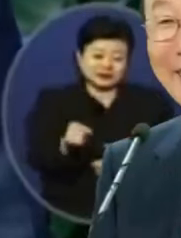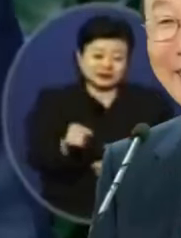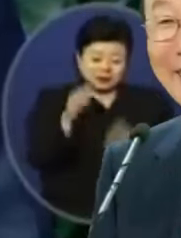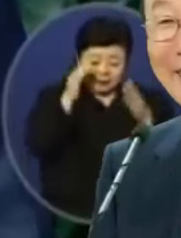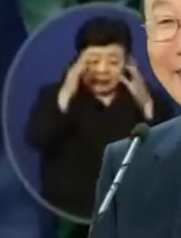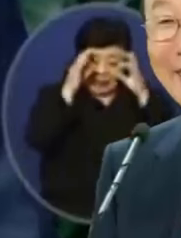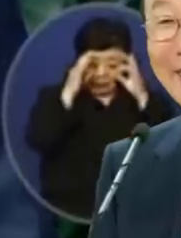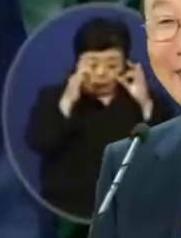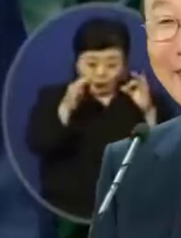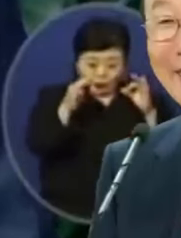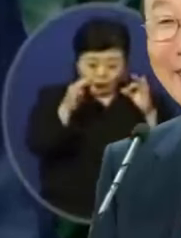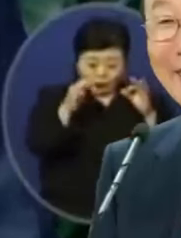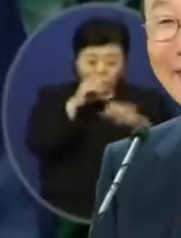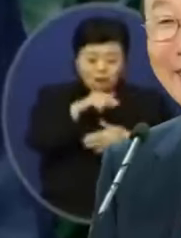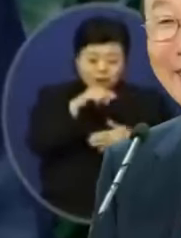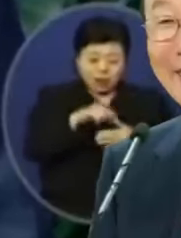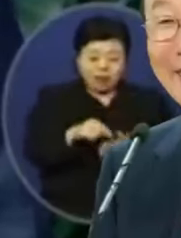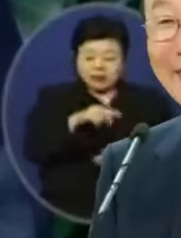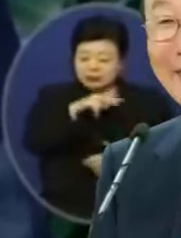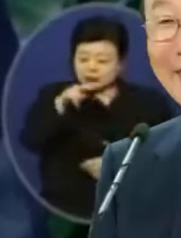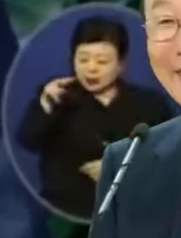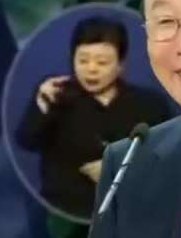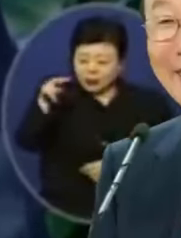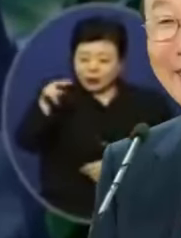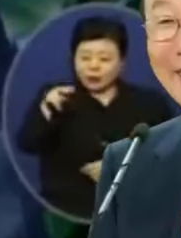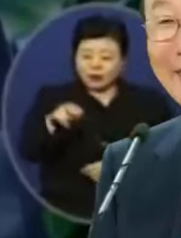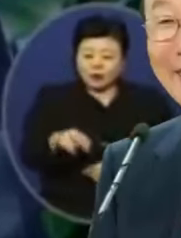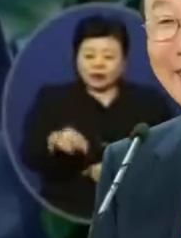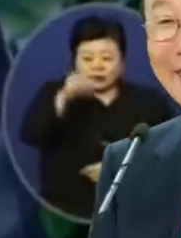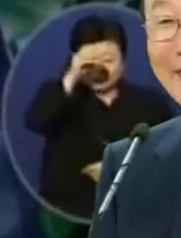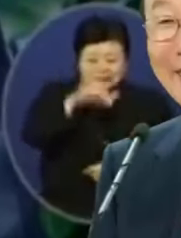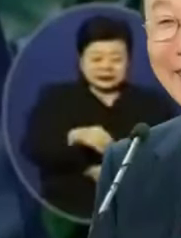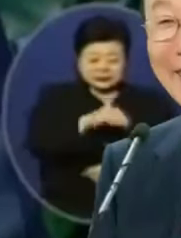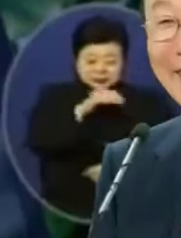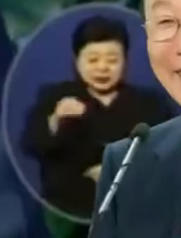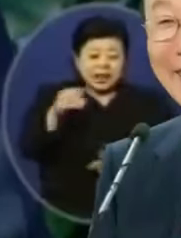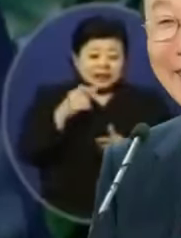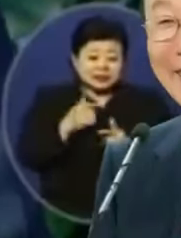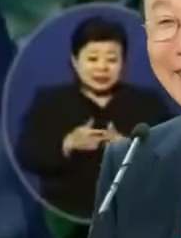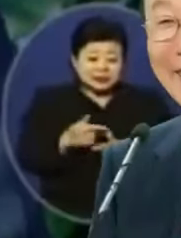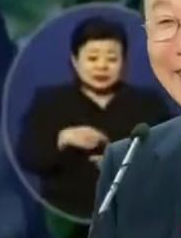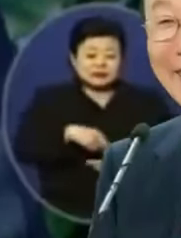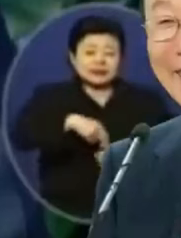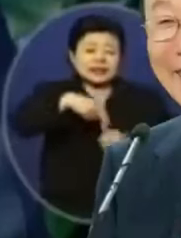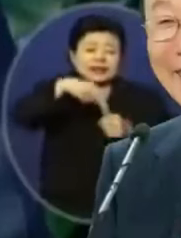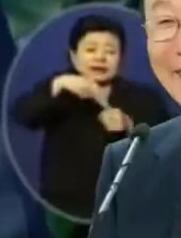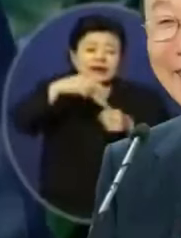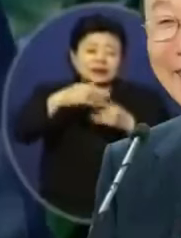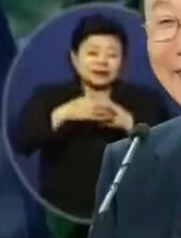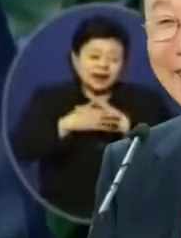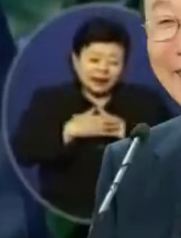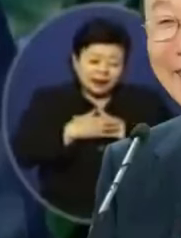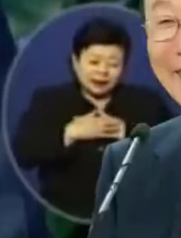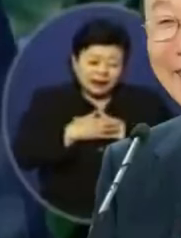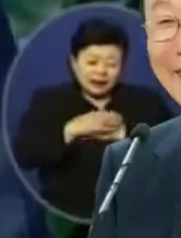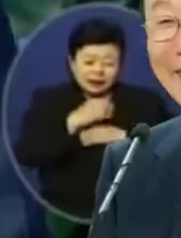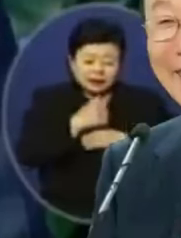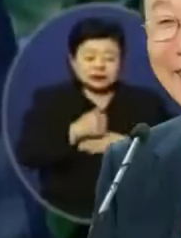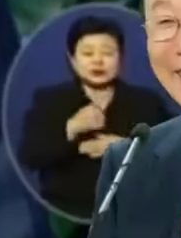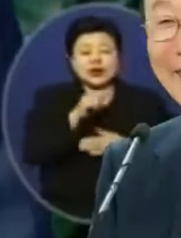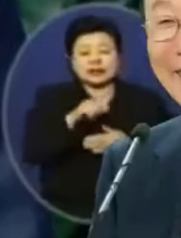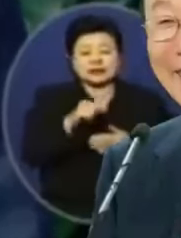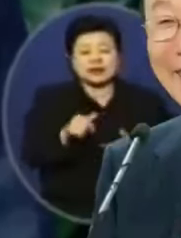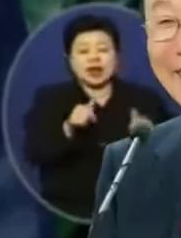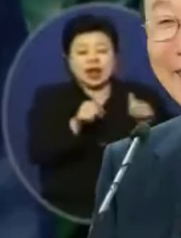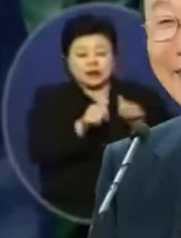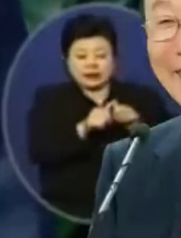바라봐야 되는 것입니다. 마음으로 쳐다봐야 돼요. 갈보리 십자가에서 예수님이 매달린 것은 내가 그리스도 안에서